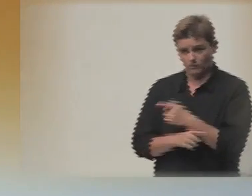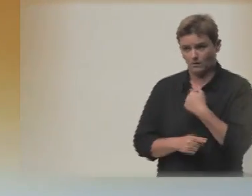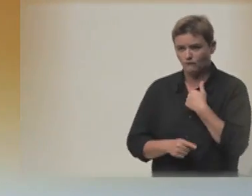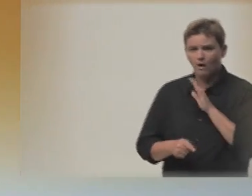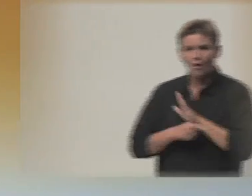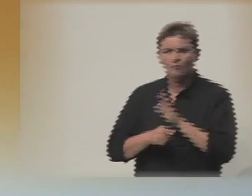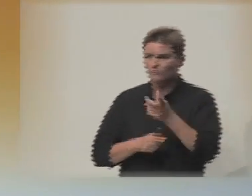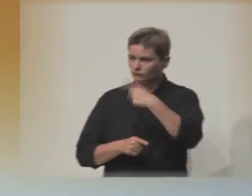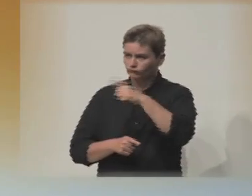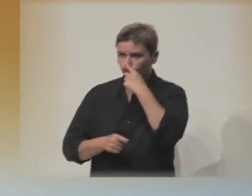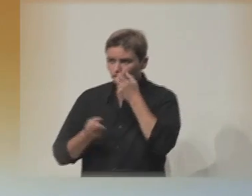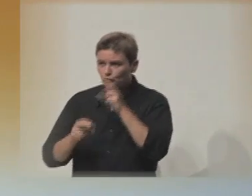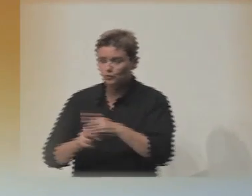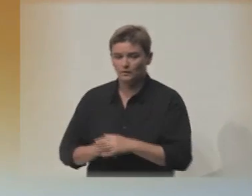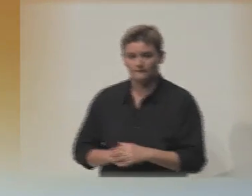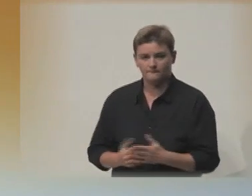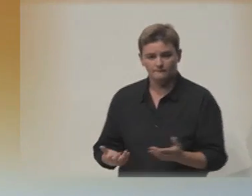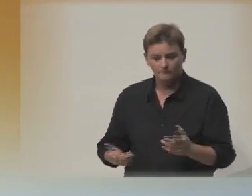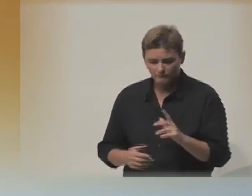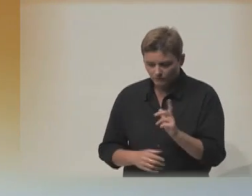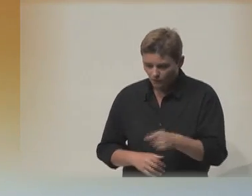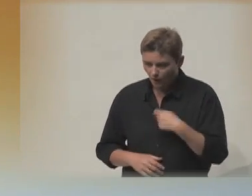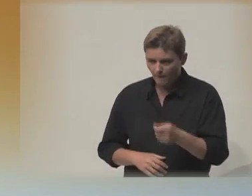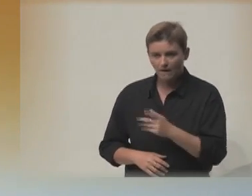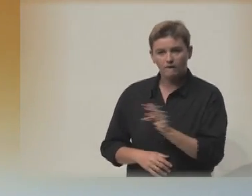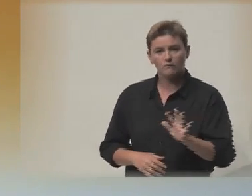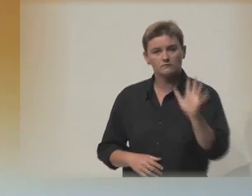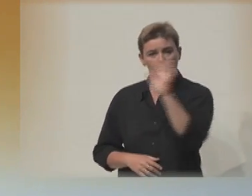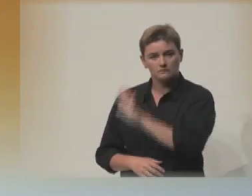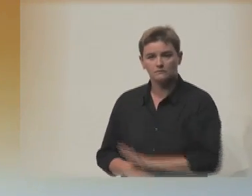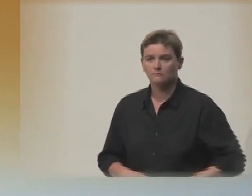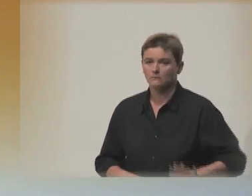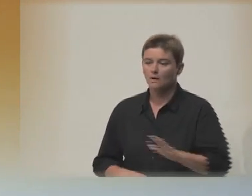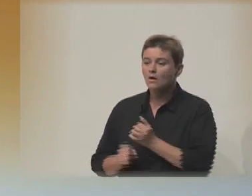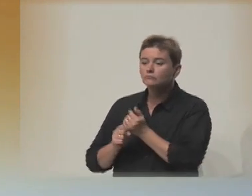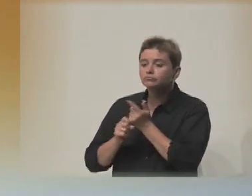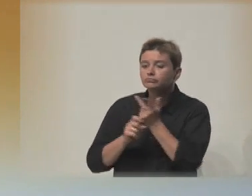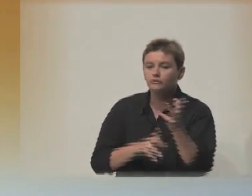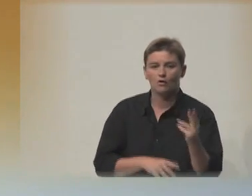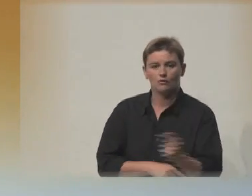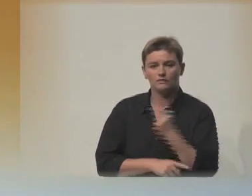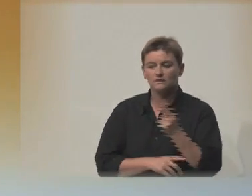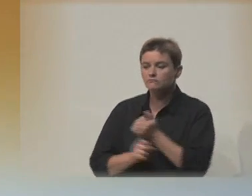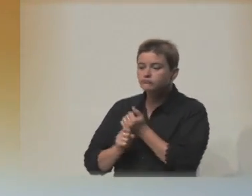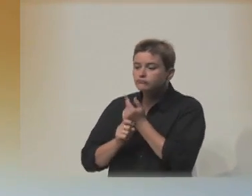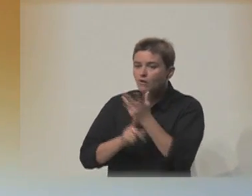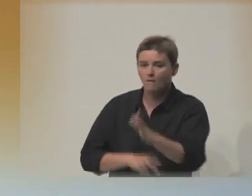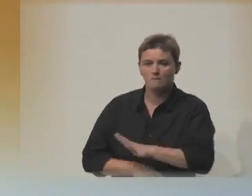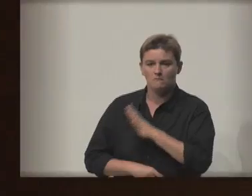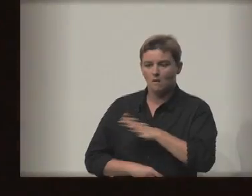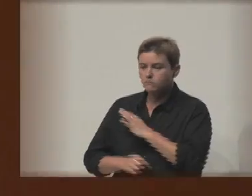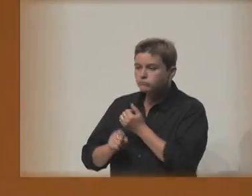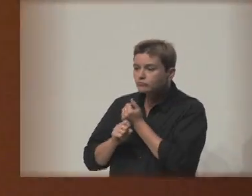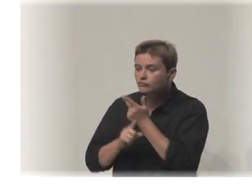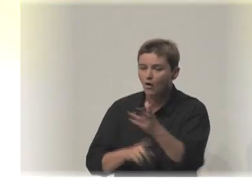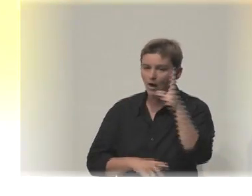j'en suis sûr, qu'il est normal et légitime qu'il y ait en France des universitaires et des étudiants qui aient